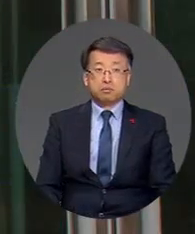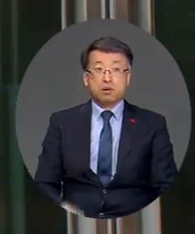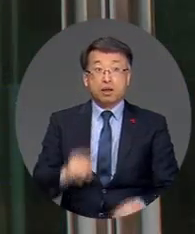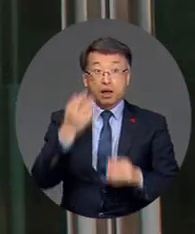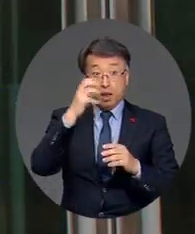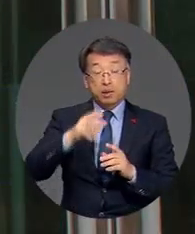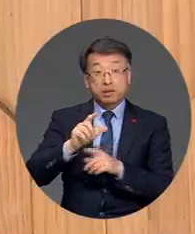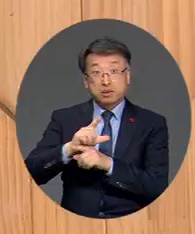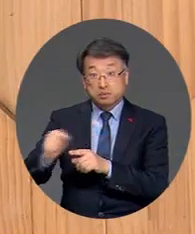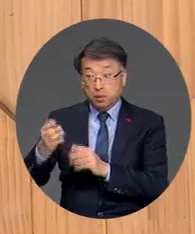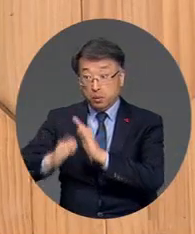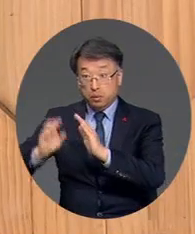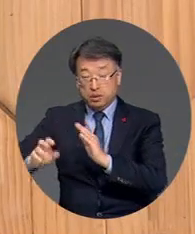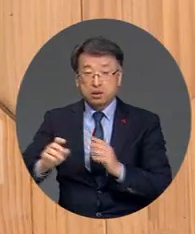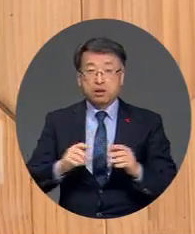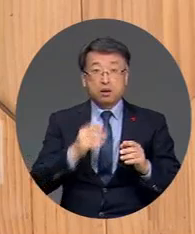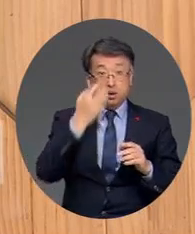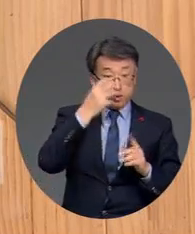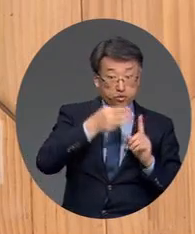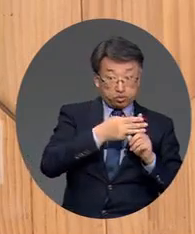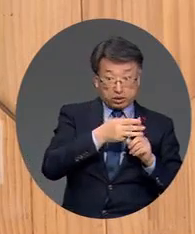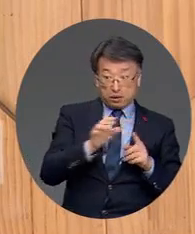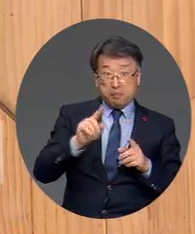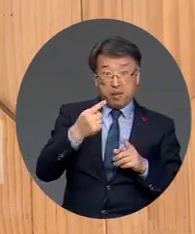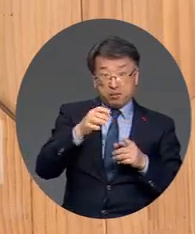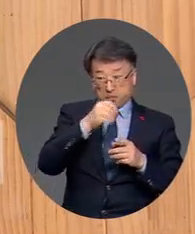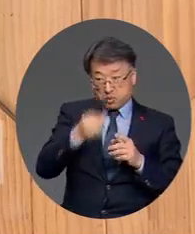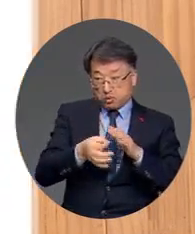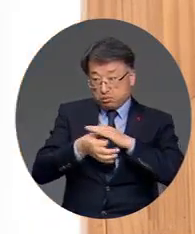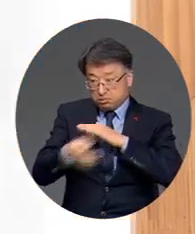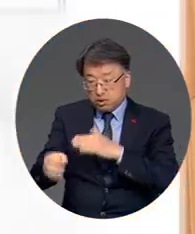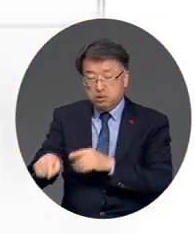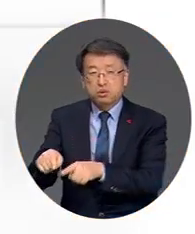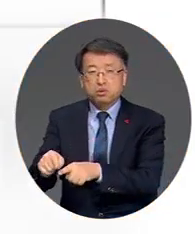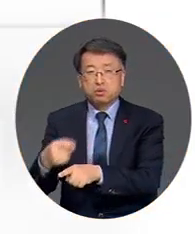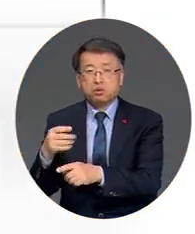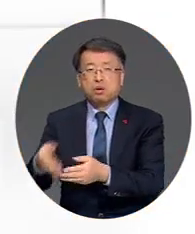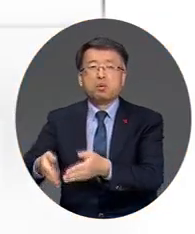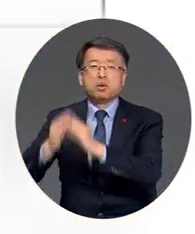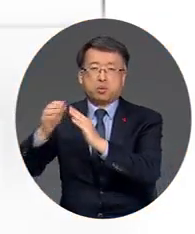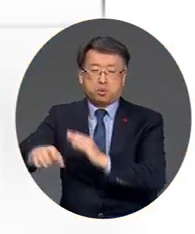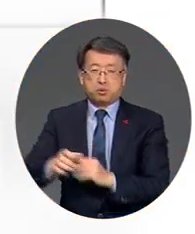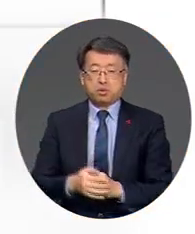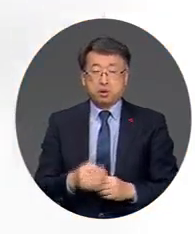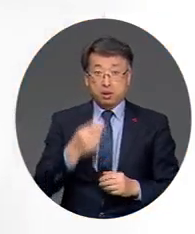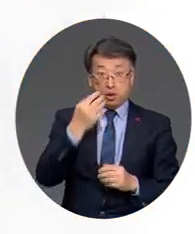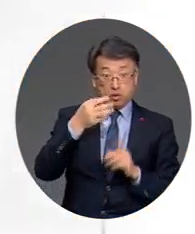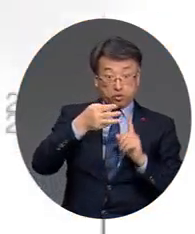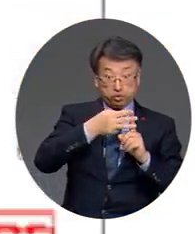함안지방공사는 함안군이 100% 출자한 기관으로 함안군의 감사만을 받고 있는데 이번 사업에